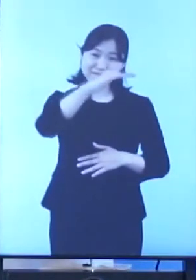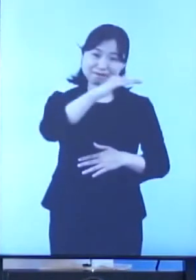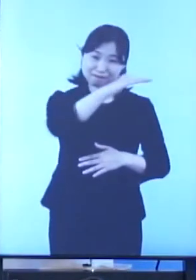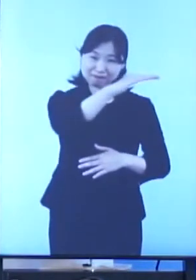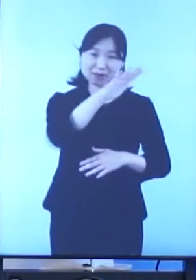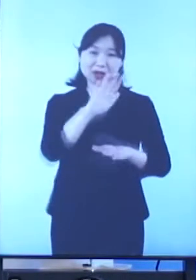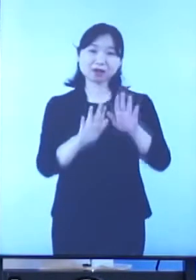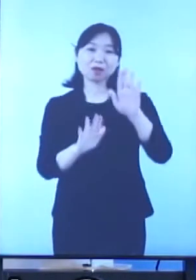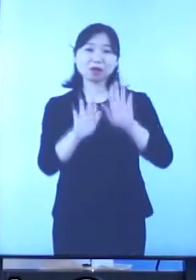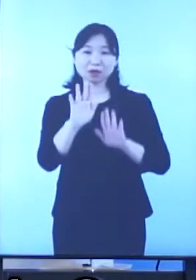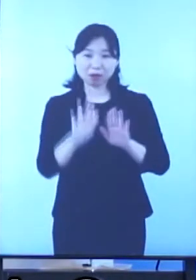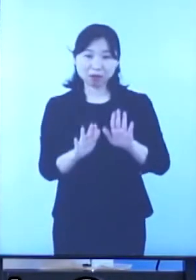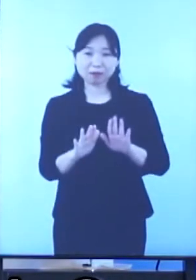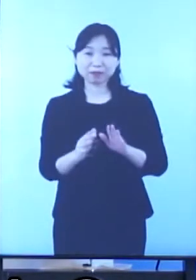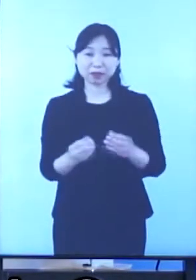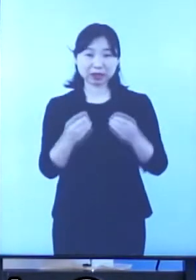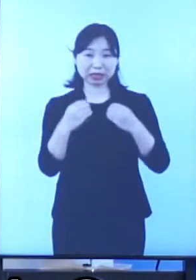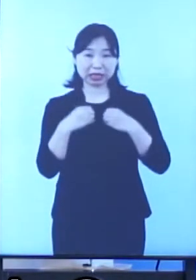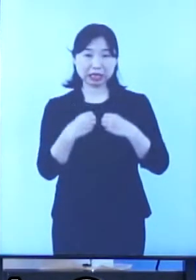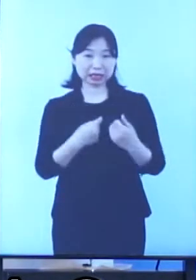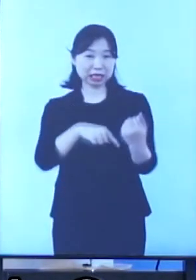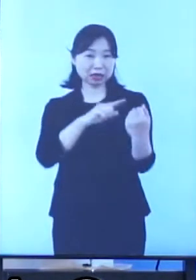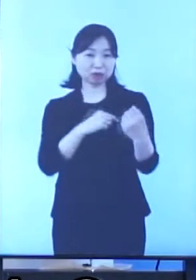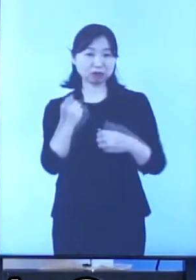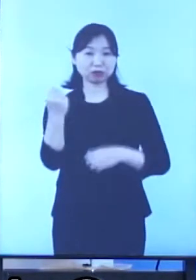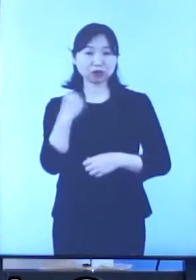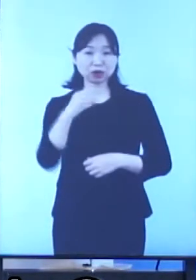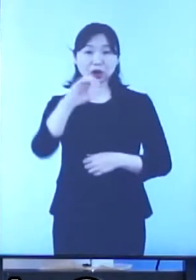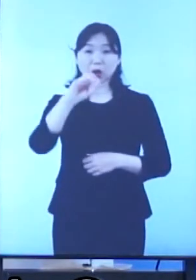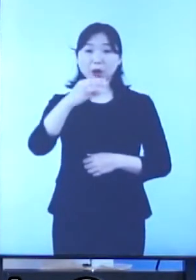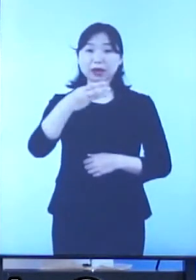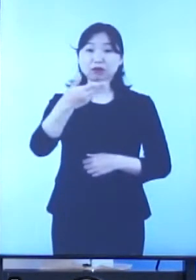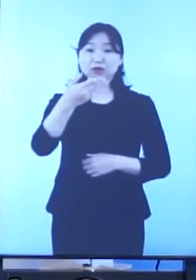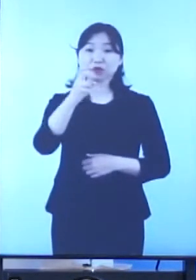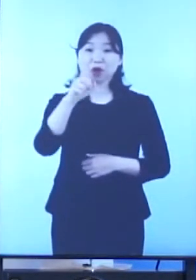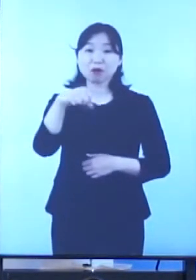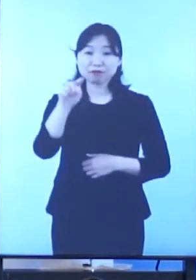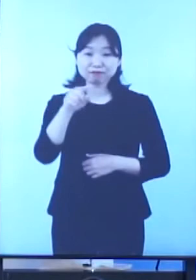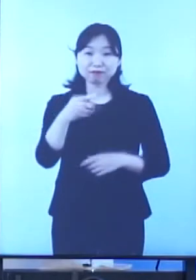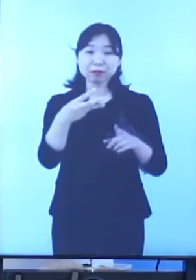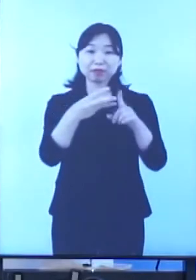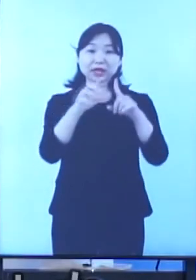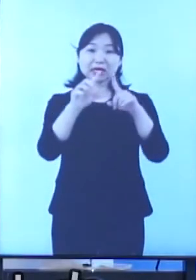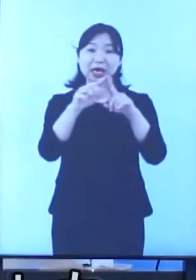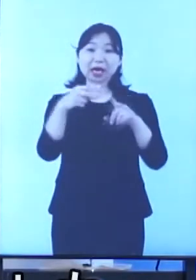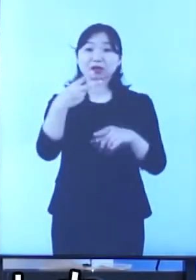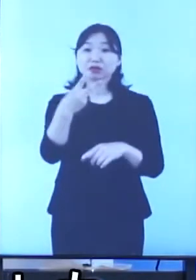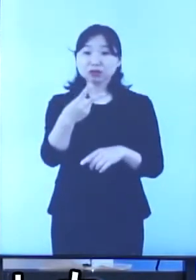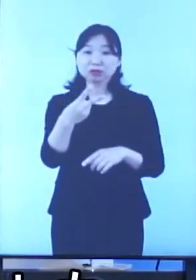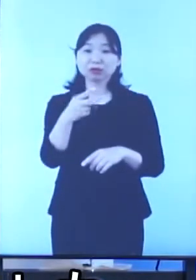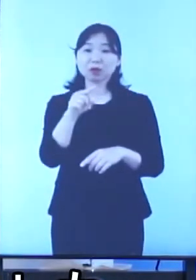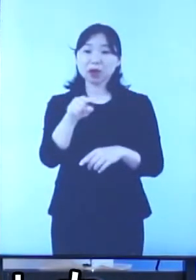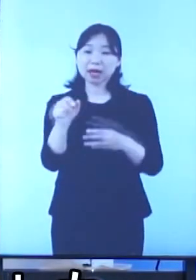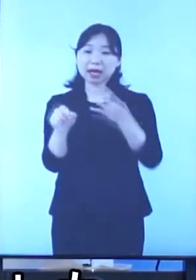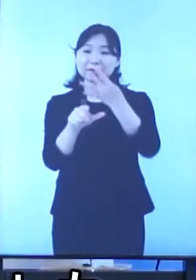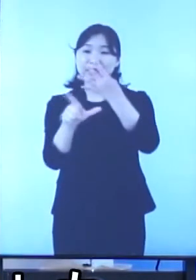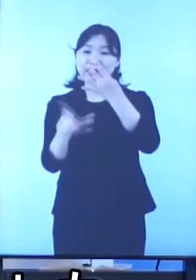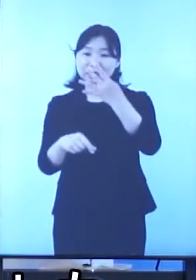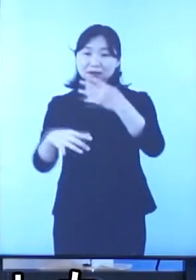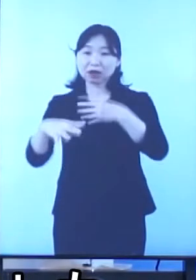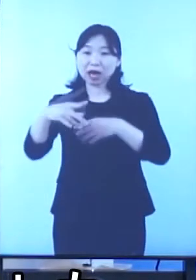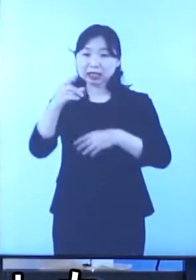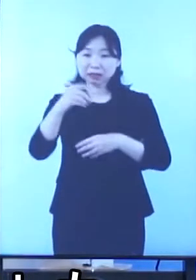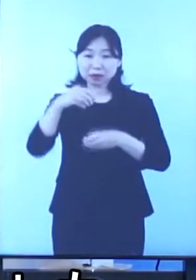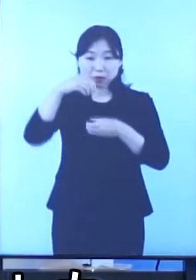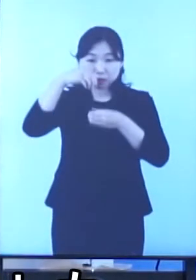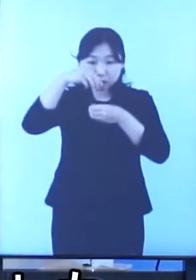。より感染力が強いオミクロン株の BA2 系統が4月上旬の検体を県